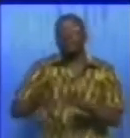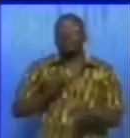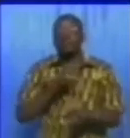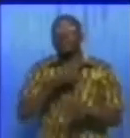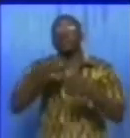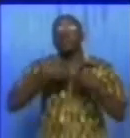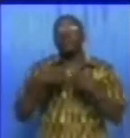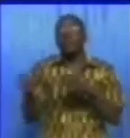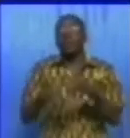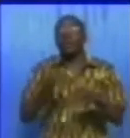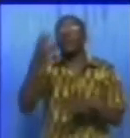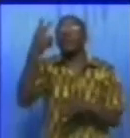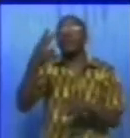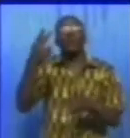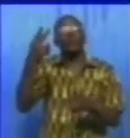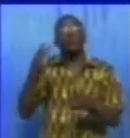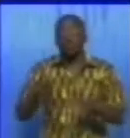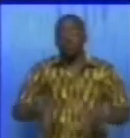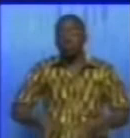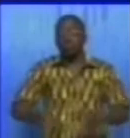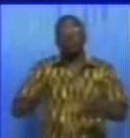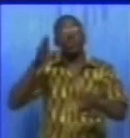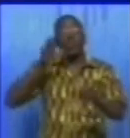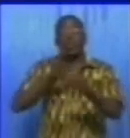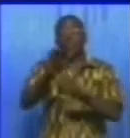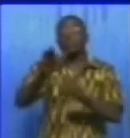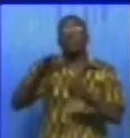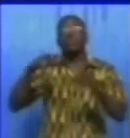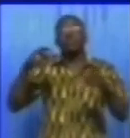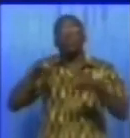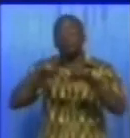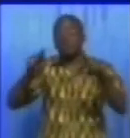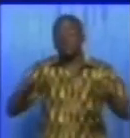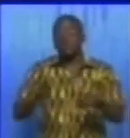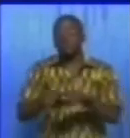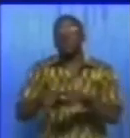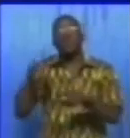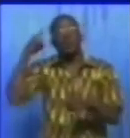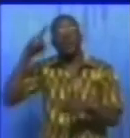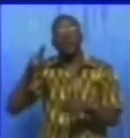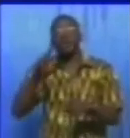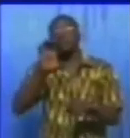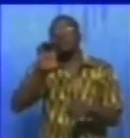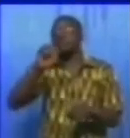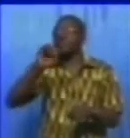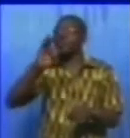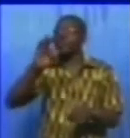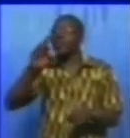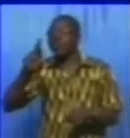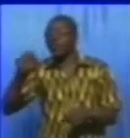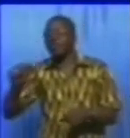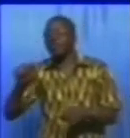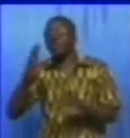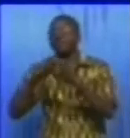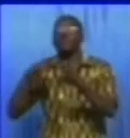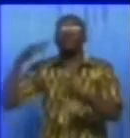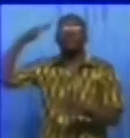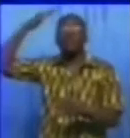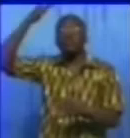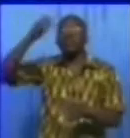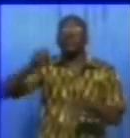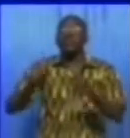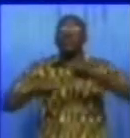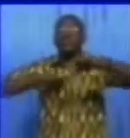deux couches de briques pleines et nous en sommes au niveau du coffrage de la longrine. Le futur temple du sport roi